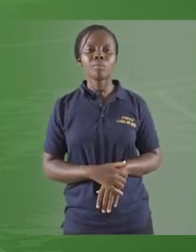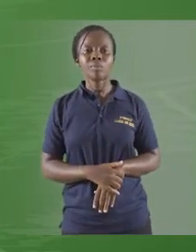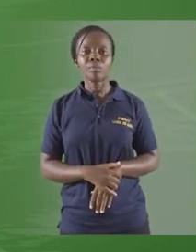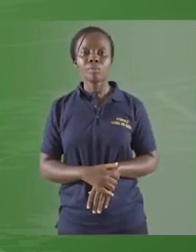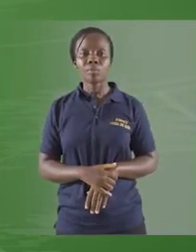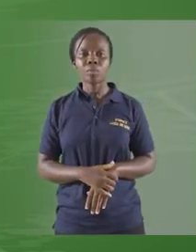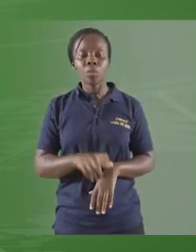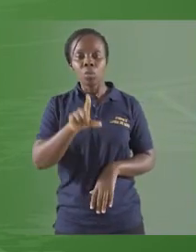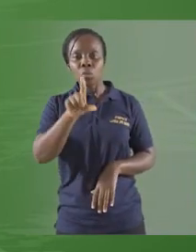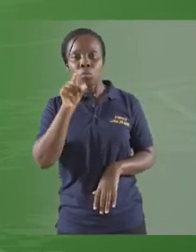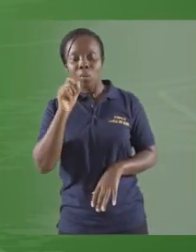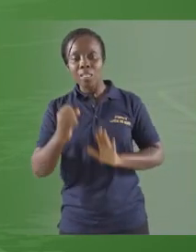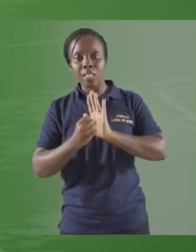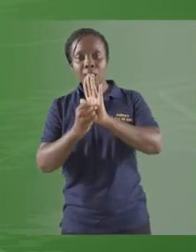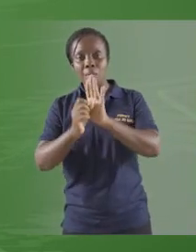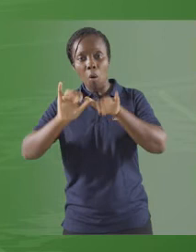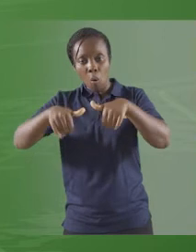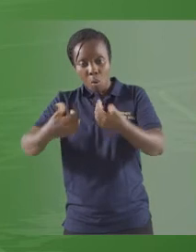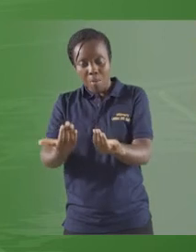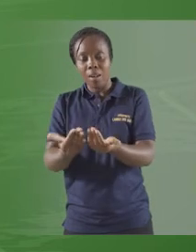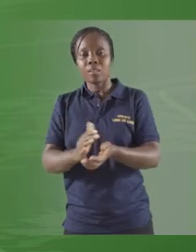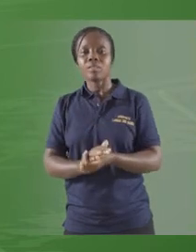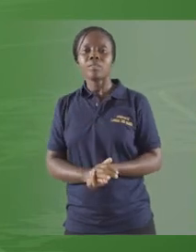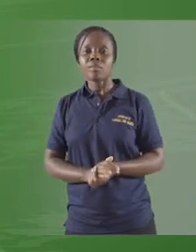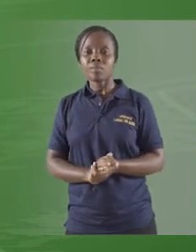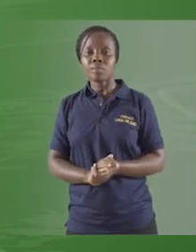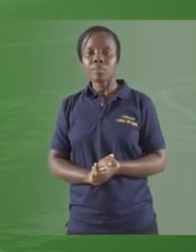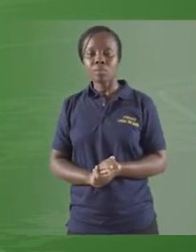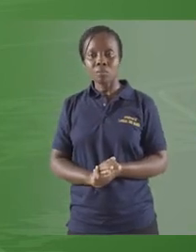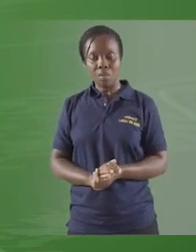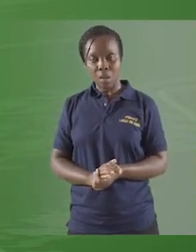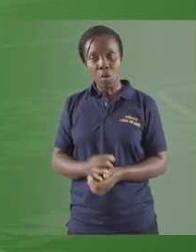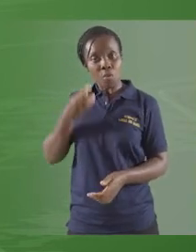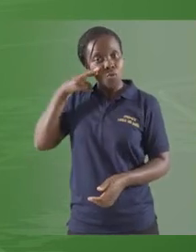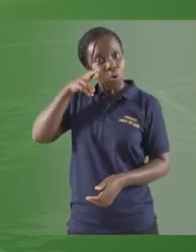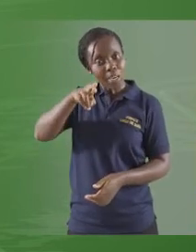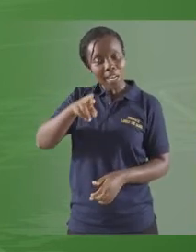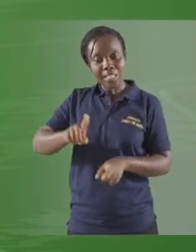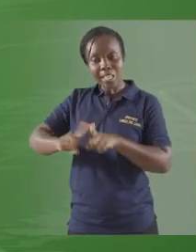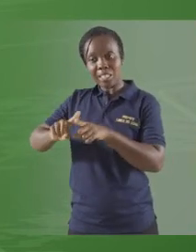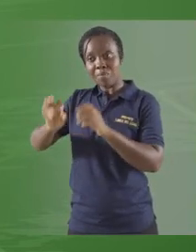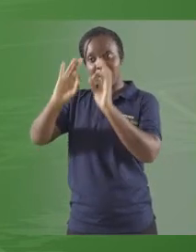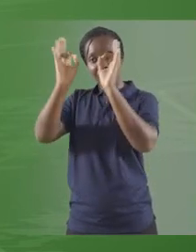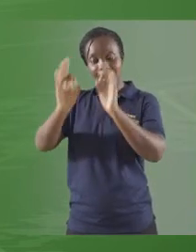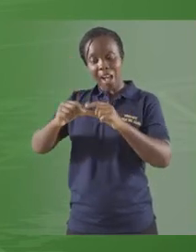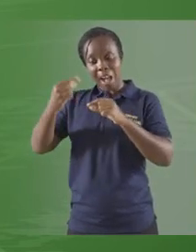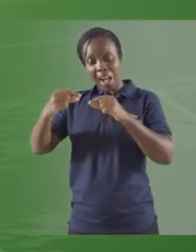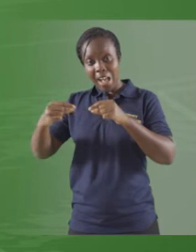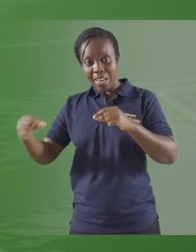Le choix des symboles se fait à partir des allèles mis en jeu. Mais attention, comme il y a deux allèles,